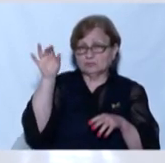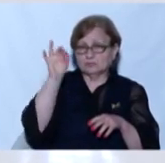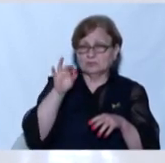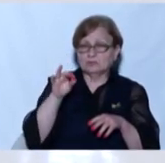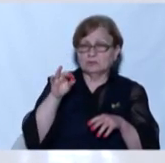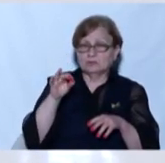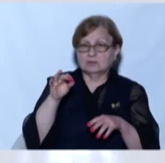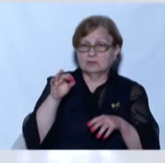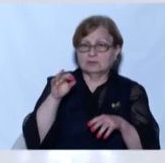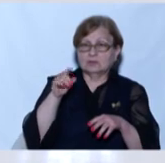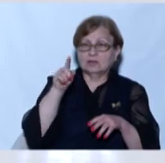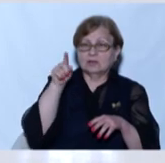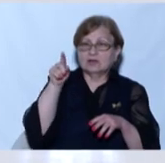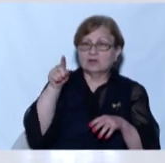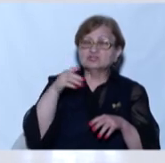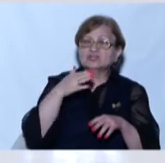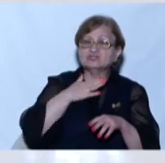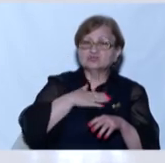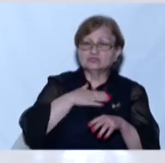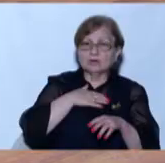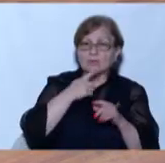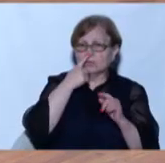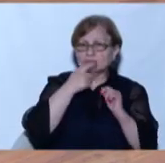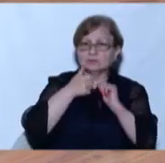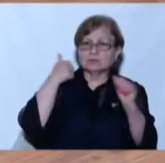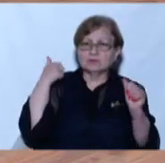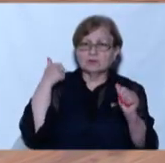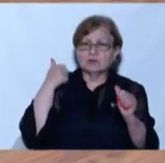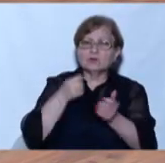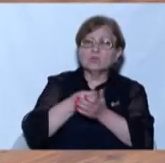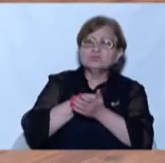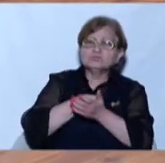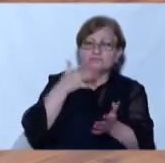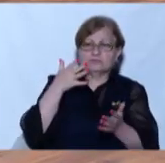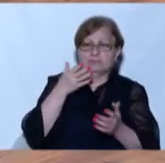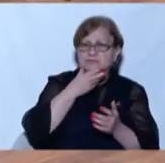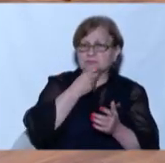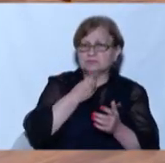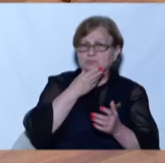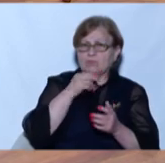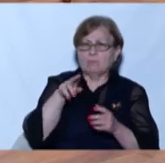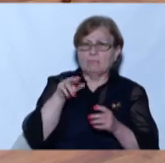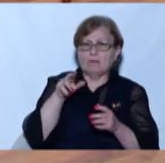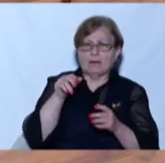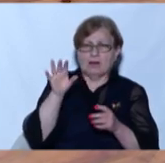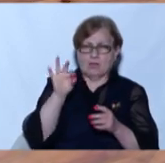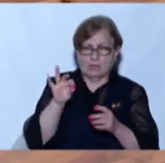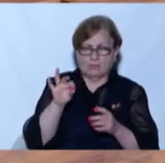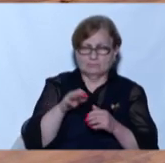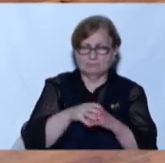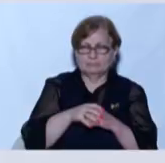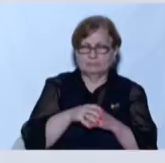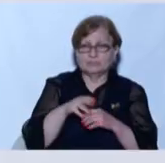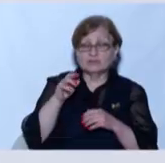დევნება როგორც ლექსტერ შენ ჩემო წინა მორბედო უძირფასესო პაპაო და არის ჩვენ ამ ლექსზეც ვისაუბრებ შემდეგ. აი